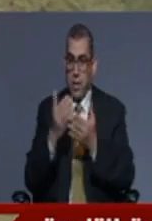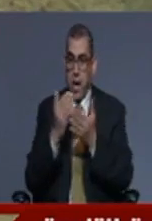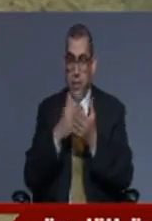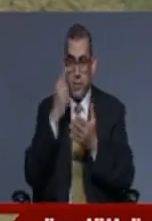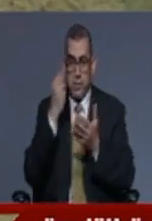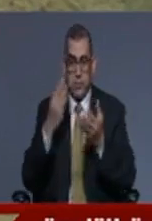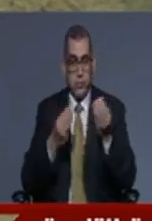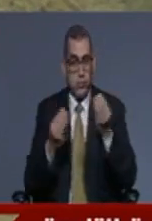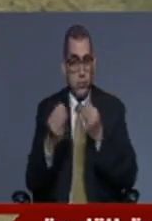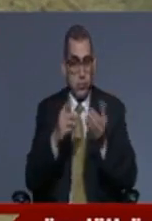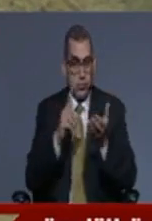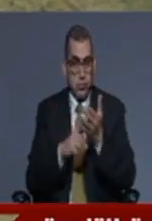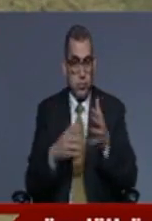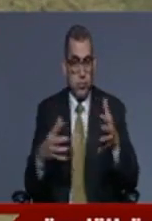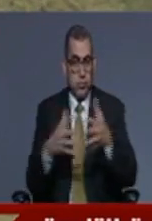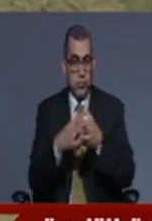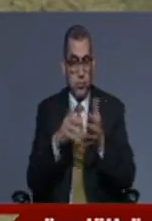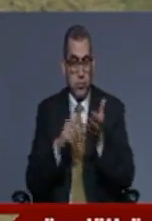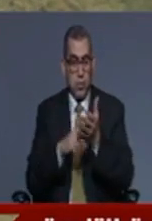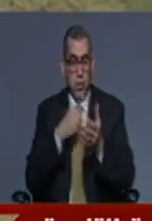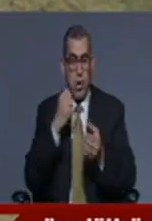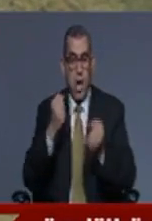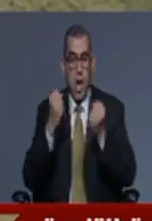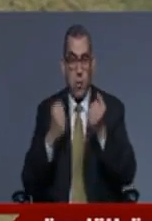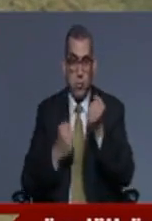بأن نتخذ موقفا أكثر قوة